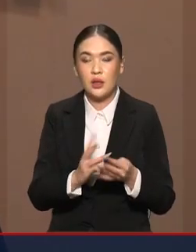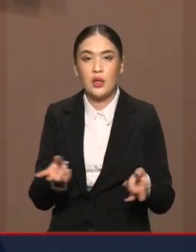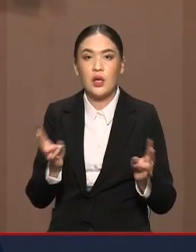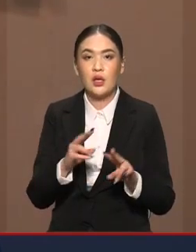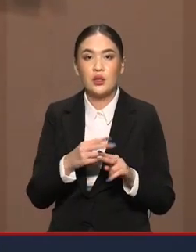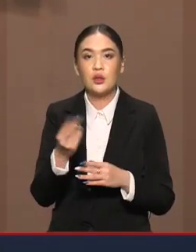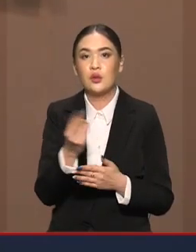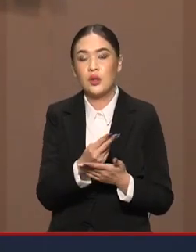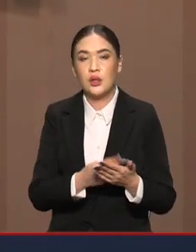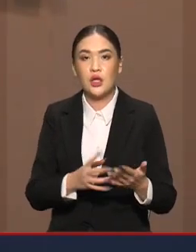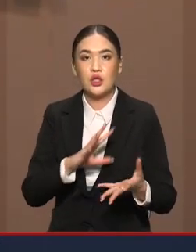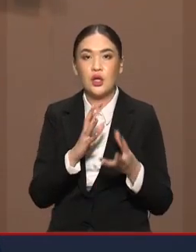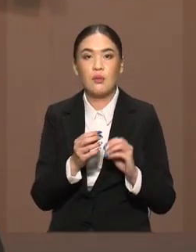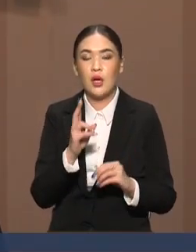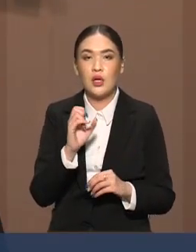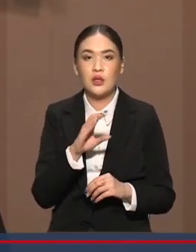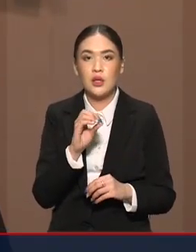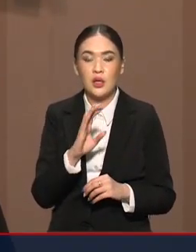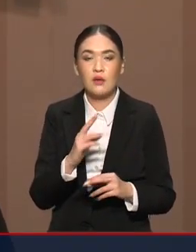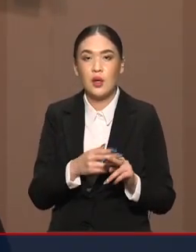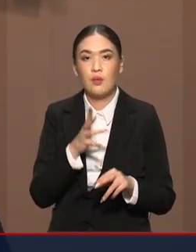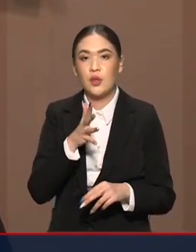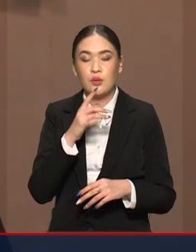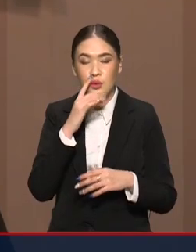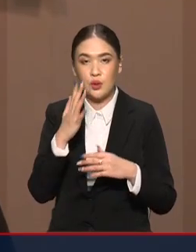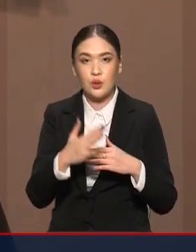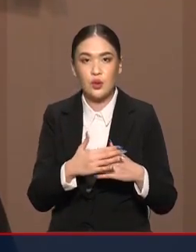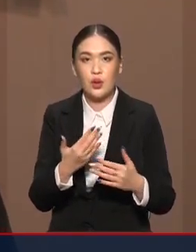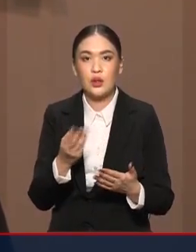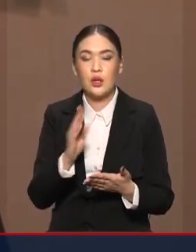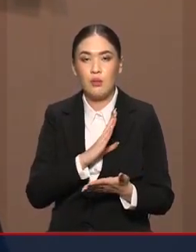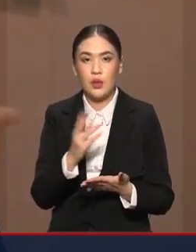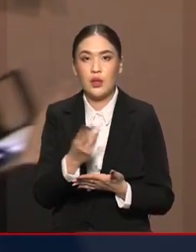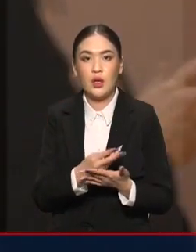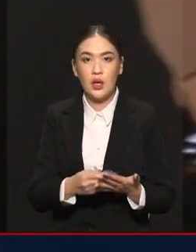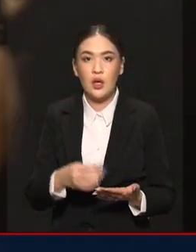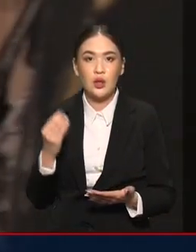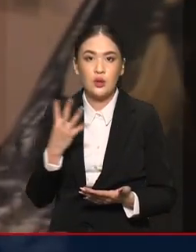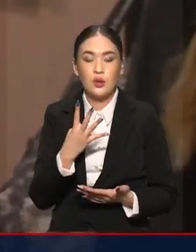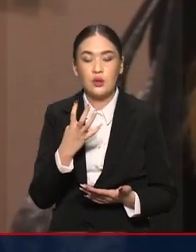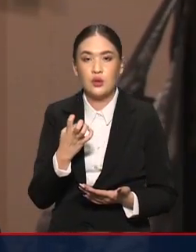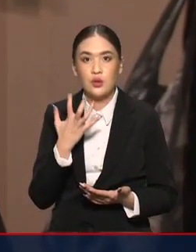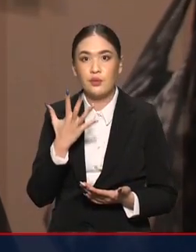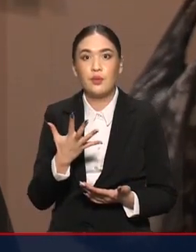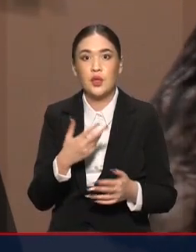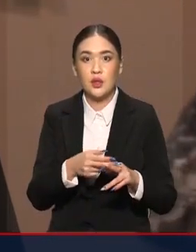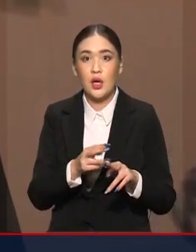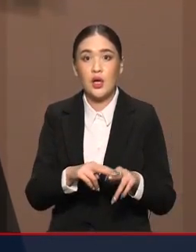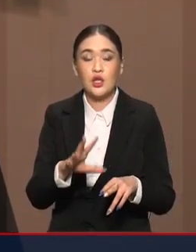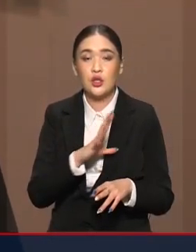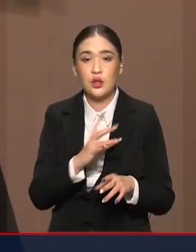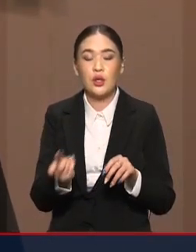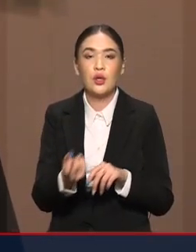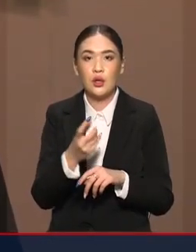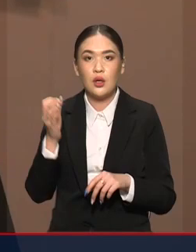Суретшінің жалпы Әбілхан Қастеевтің 5000-ға жуықтай туынды жазған екен, бірақ бізде 405 шығармасы өнер